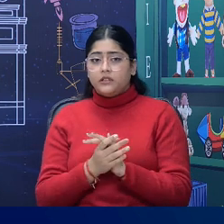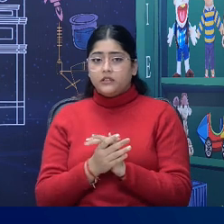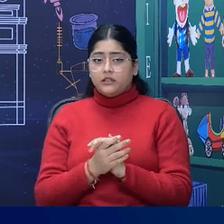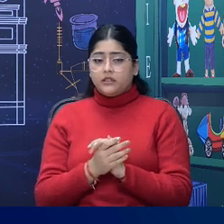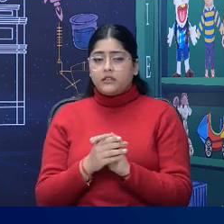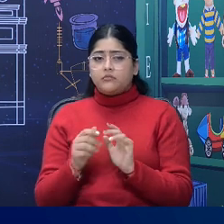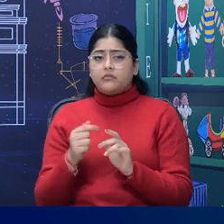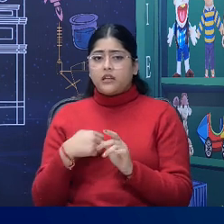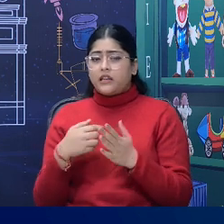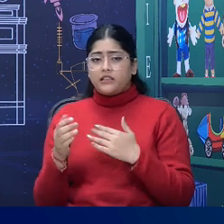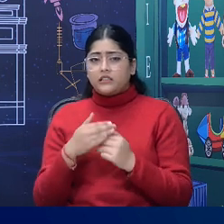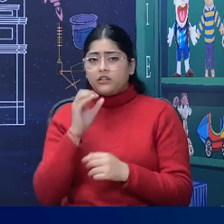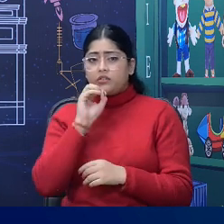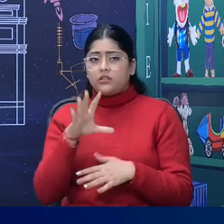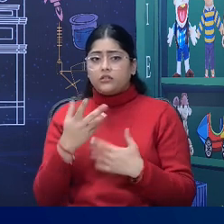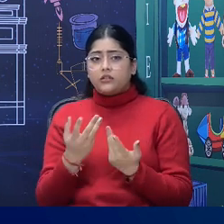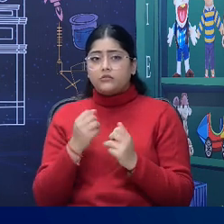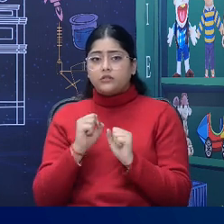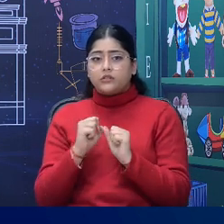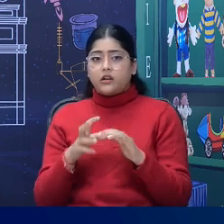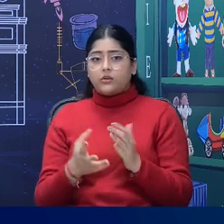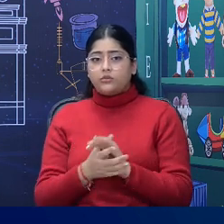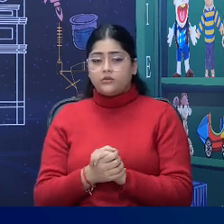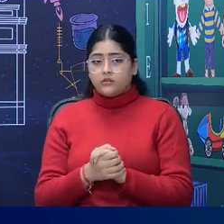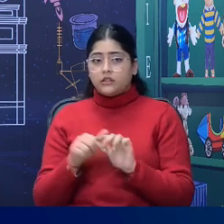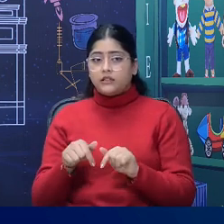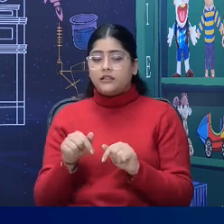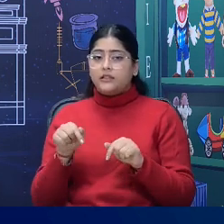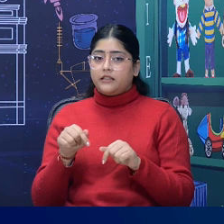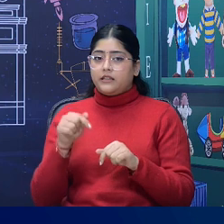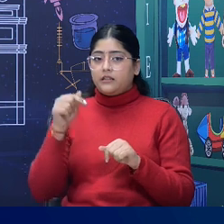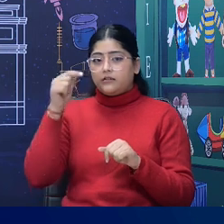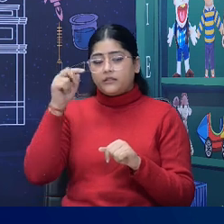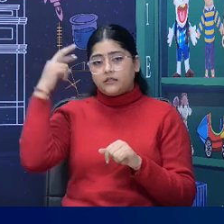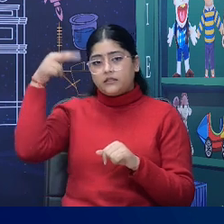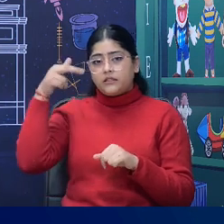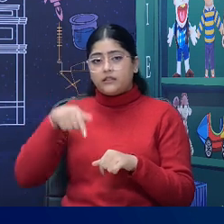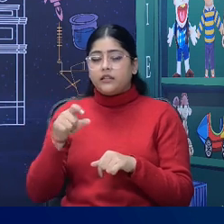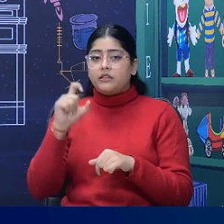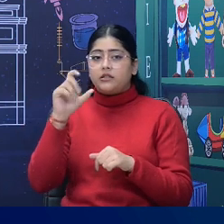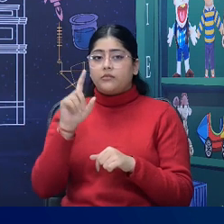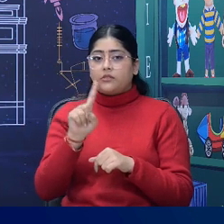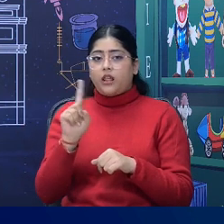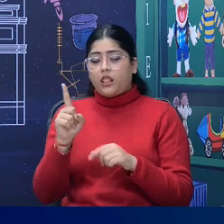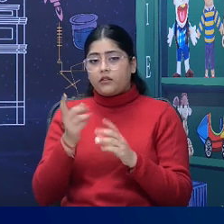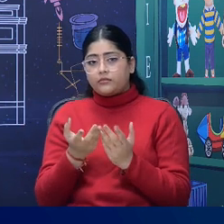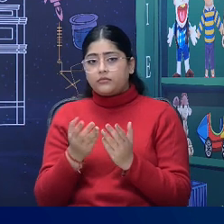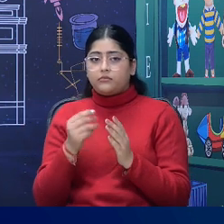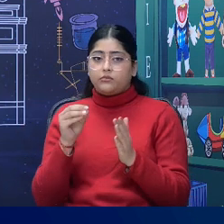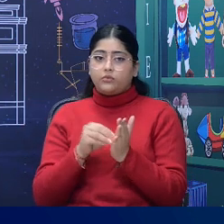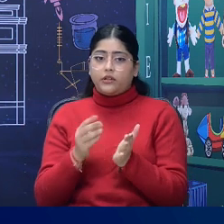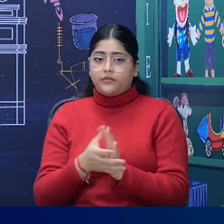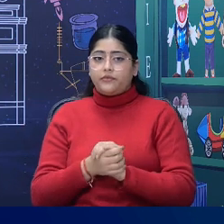शैली विकसित करता है इसलिए कक्षा 11वीं के छात्रों के लिए यह पाठ्य पुस्तक में रखा गया है जी तो यह तो हमने जान लिया सर कि यह एक